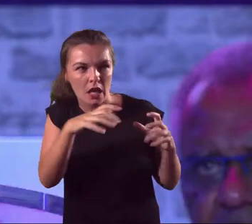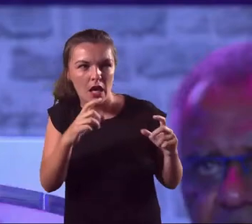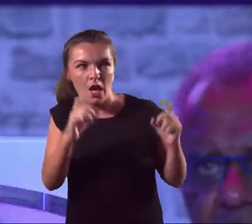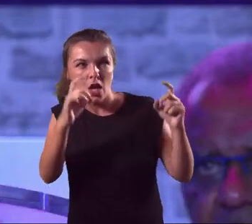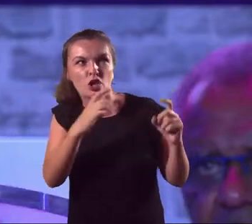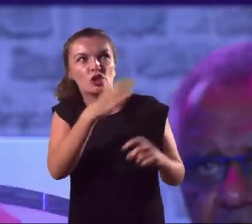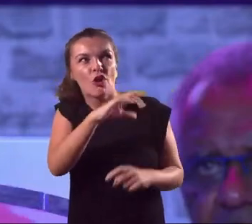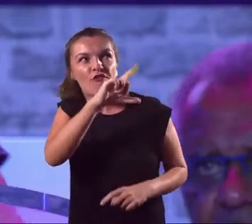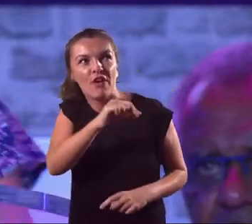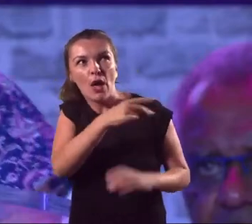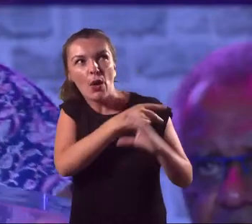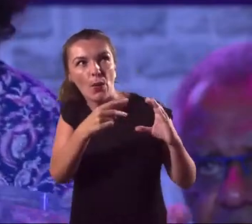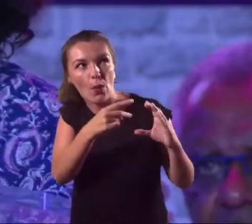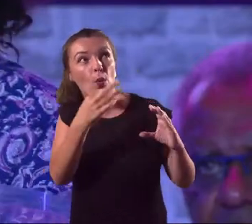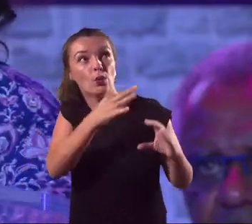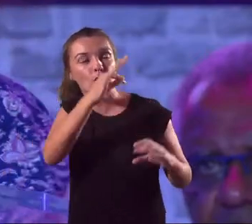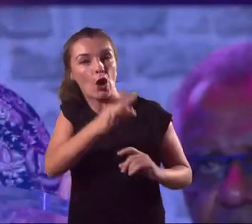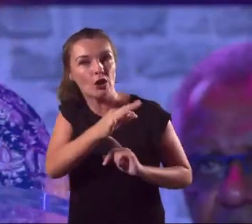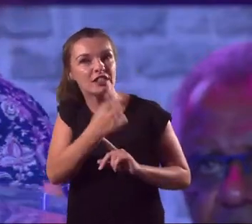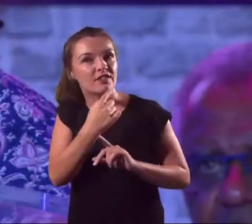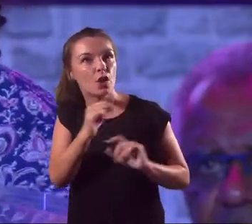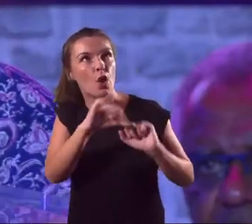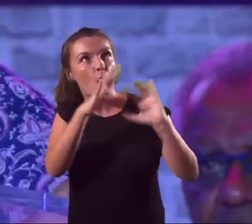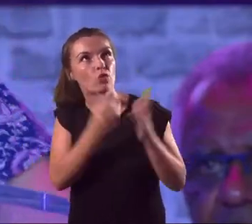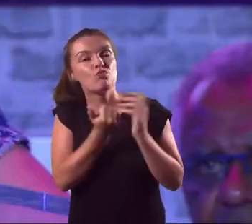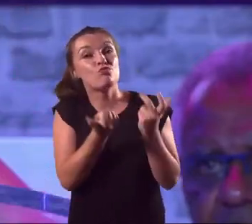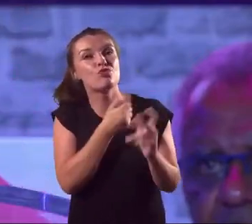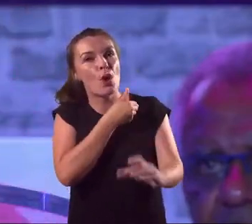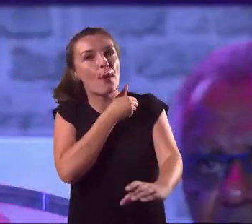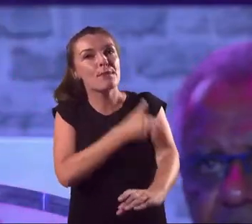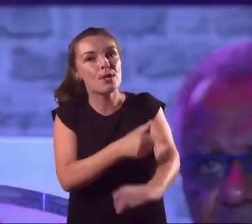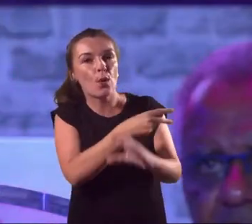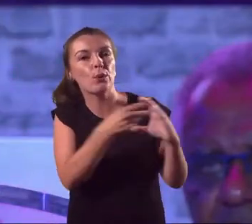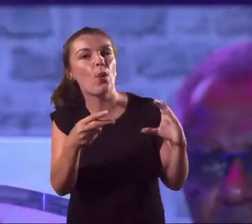canne à sucre, ça coûterait quelques millions d'euros